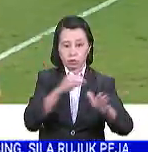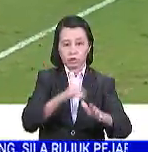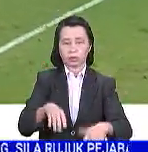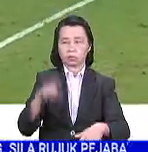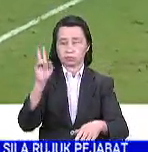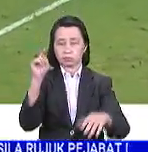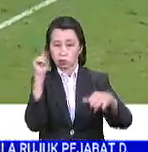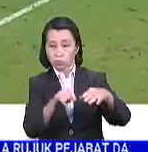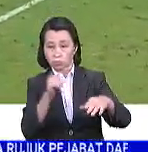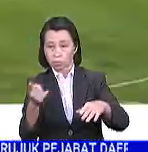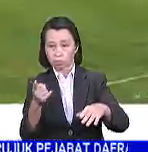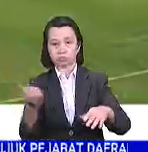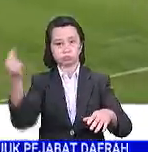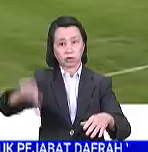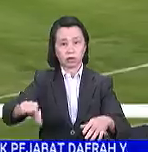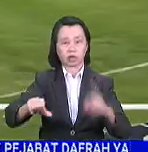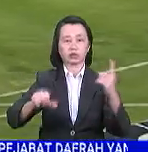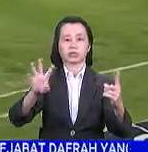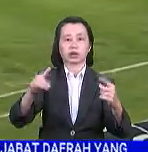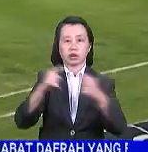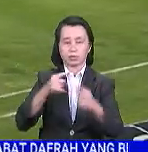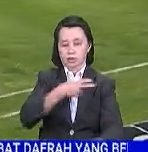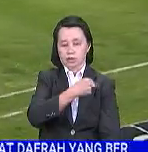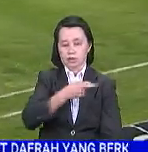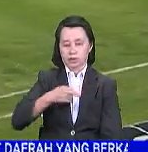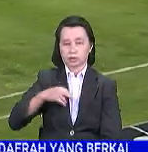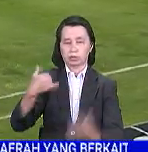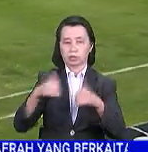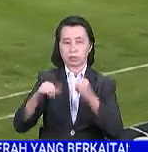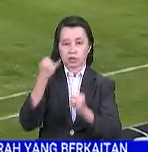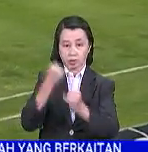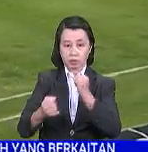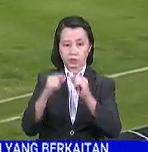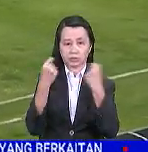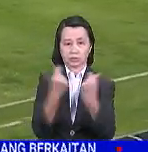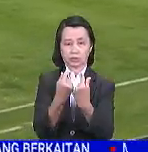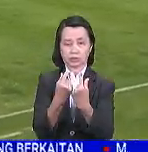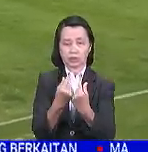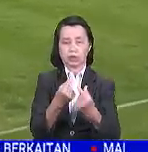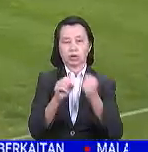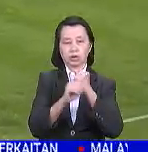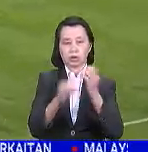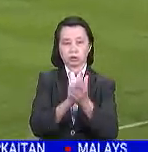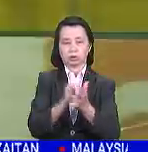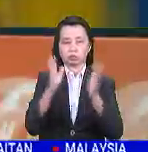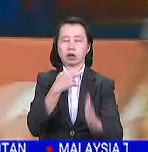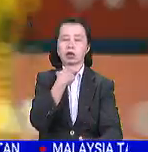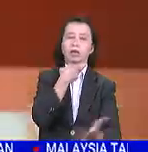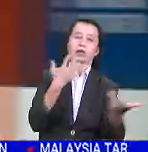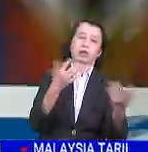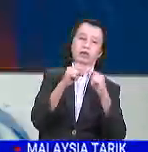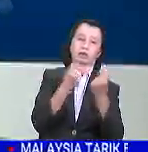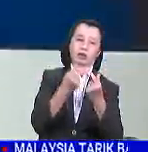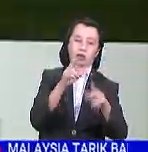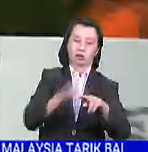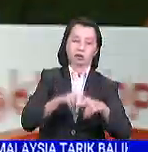gol kedua ketika tewas 1-4 kepada Indonesia pada aksi terakhir kumpulan. Dalam kempen itu, Malaysia terkandas di peringkat kumpulan selepas